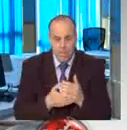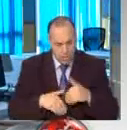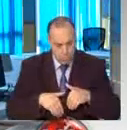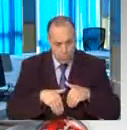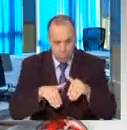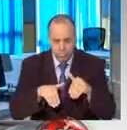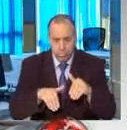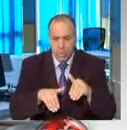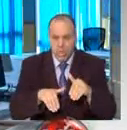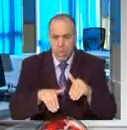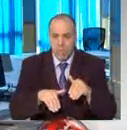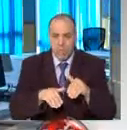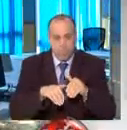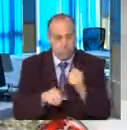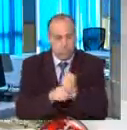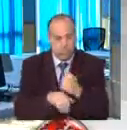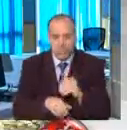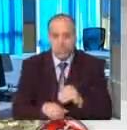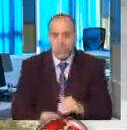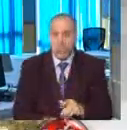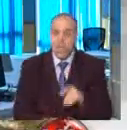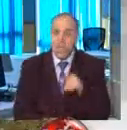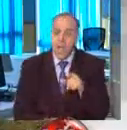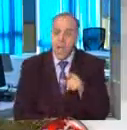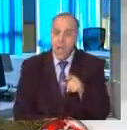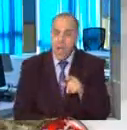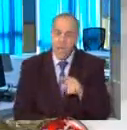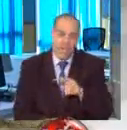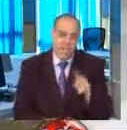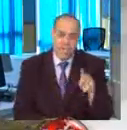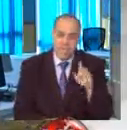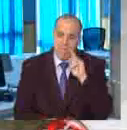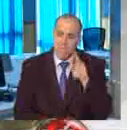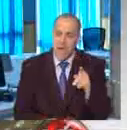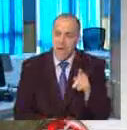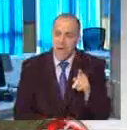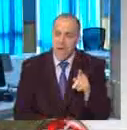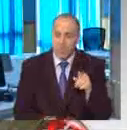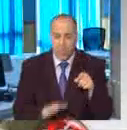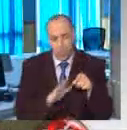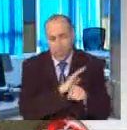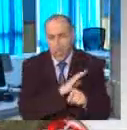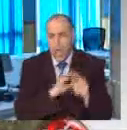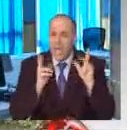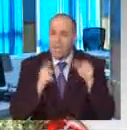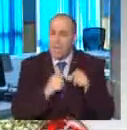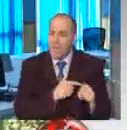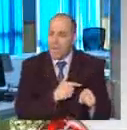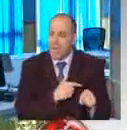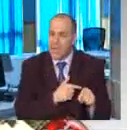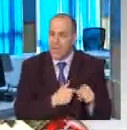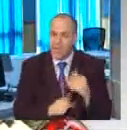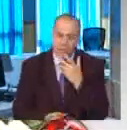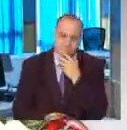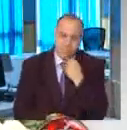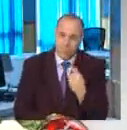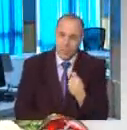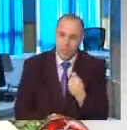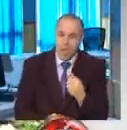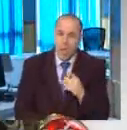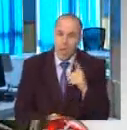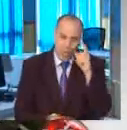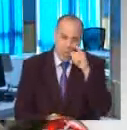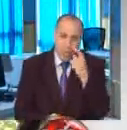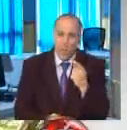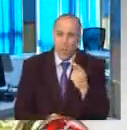العروض ويتنشر للعموم. منزل بالقاسم كغيرها من مناطق عمق الوطن القبلي مناظر ساحرة وأخرى تغني